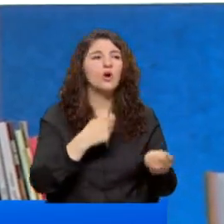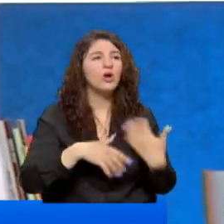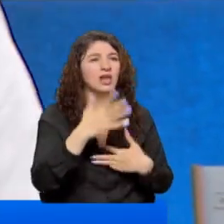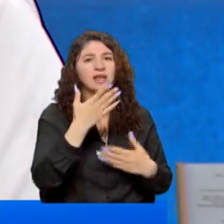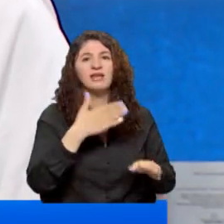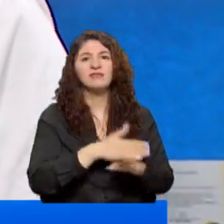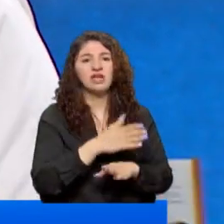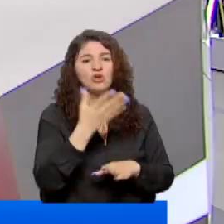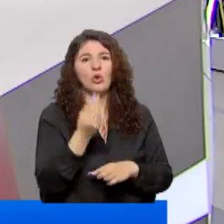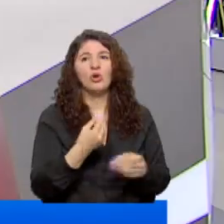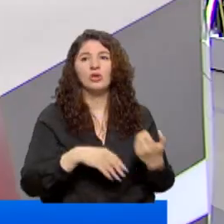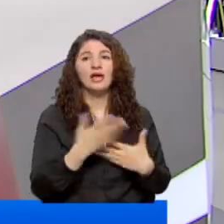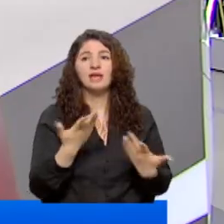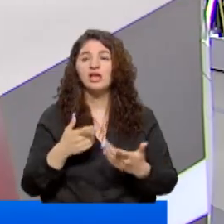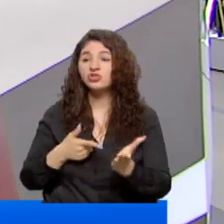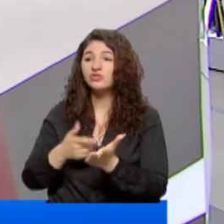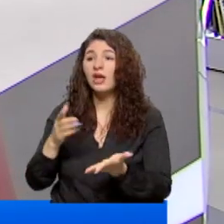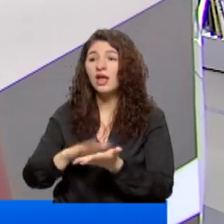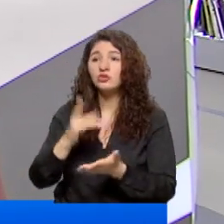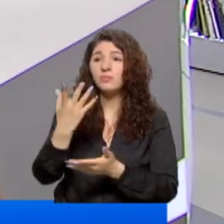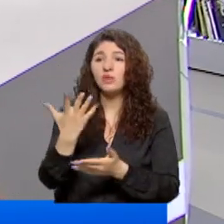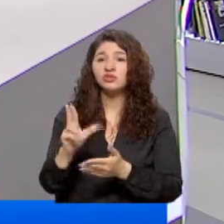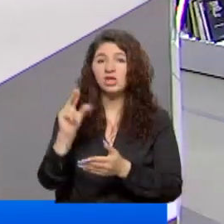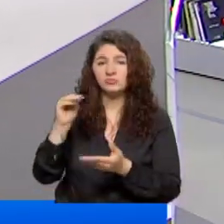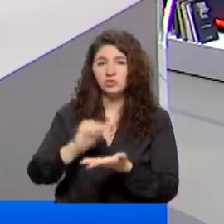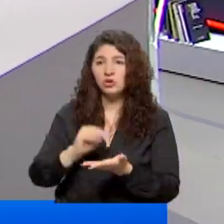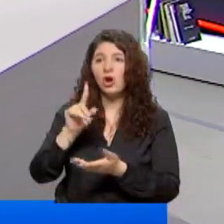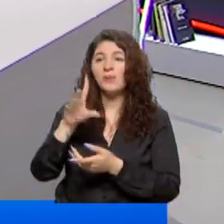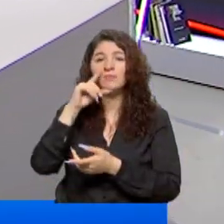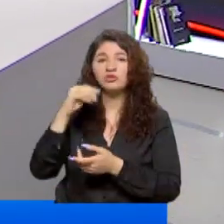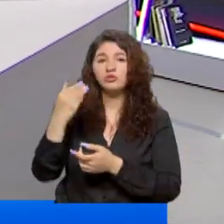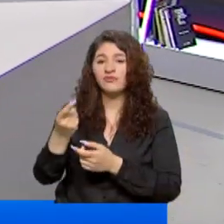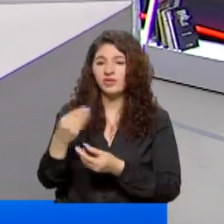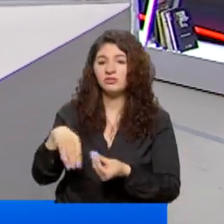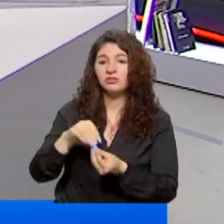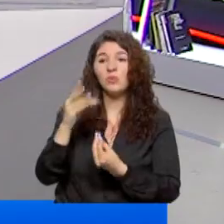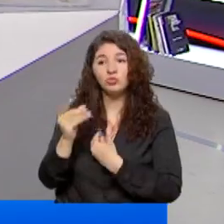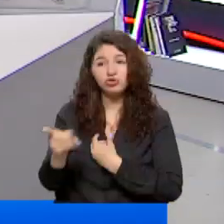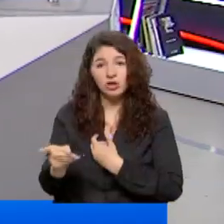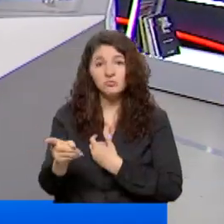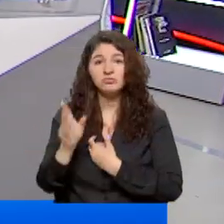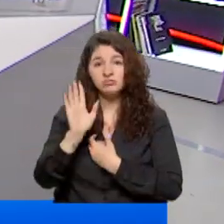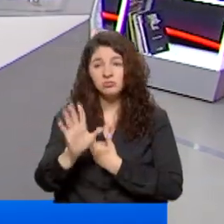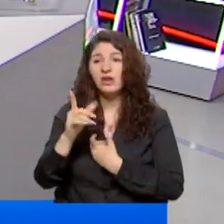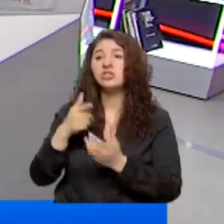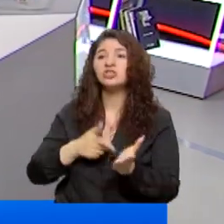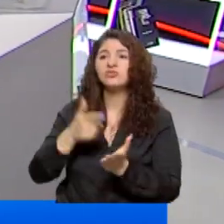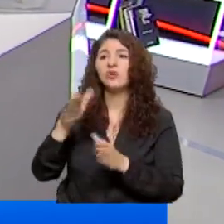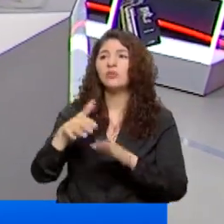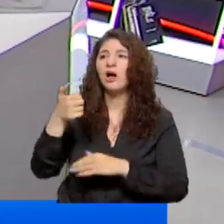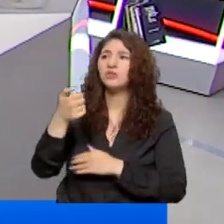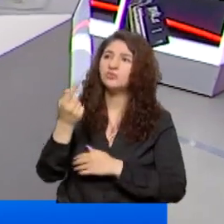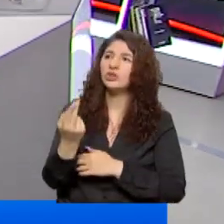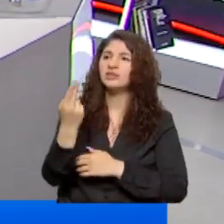realize olan durum ne Ne çiftçinin elinde şu anda 5 etmiş geçiyor 15 mayıs'tan sonra fiyatı artacak ve çiftçi yaklaşık